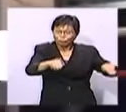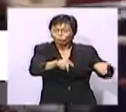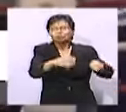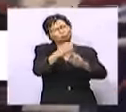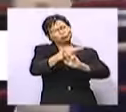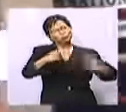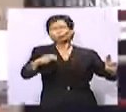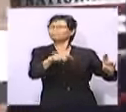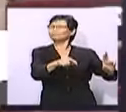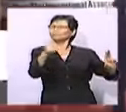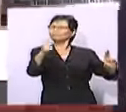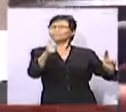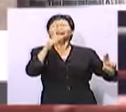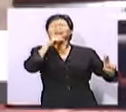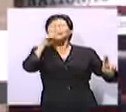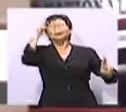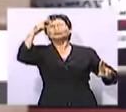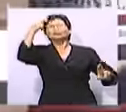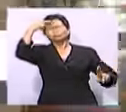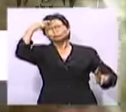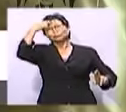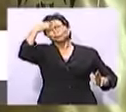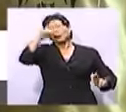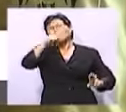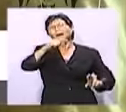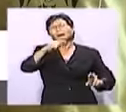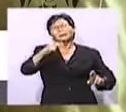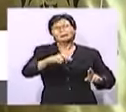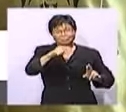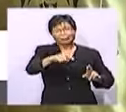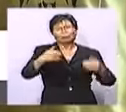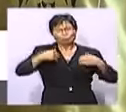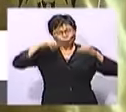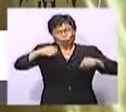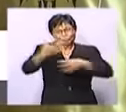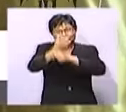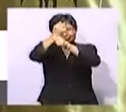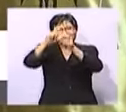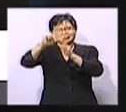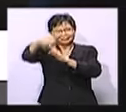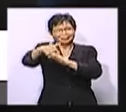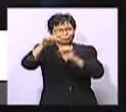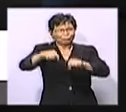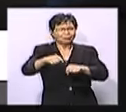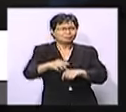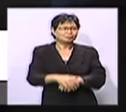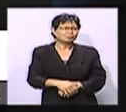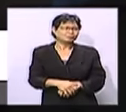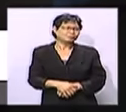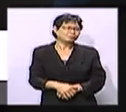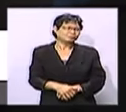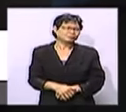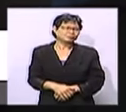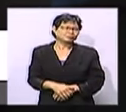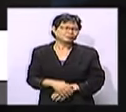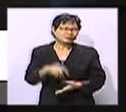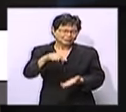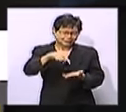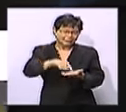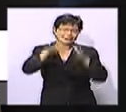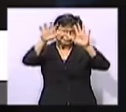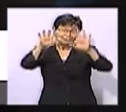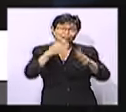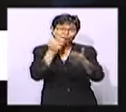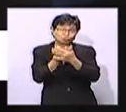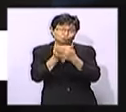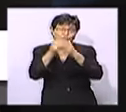sehabis baik dan tiada alasan untuknya tidak memenangi pertarungan itu nanti. fight this Sunday is